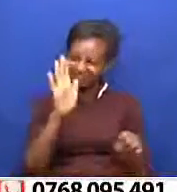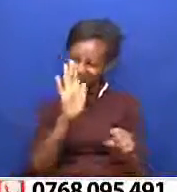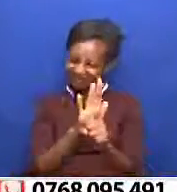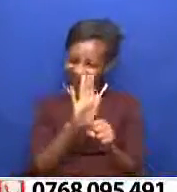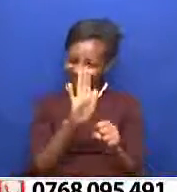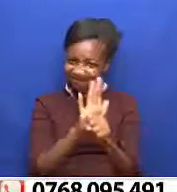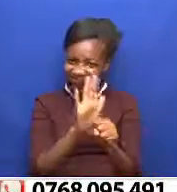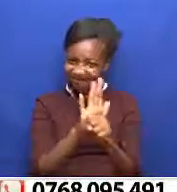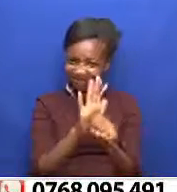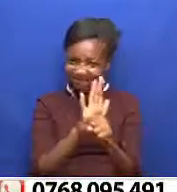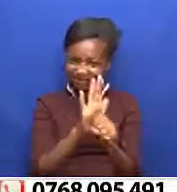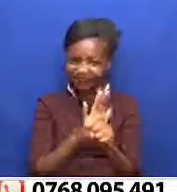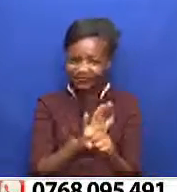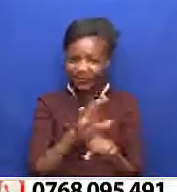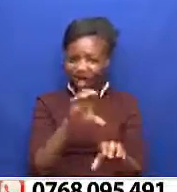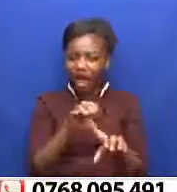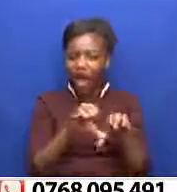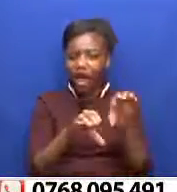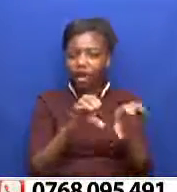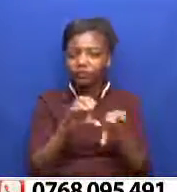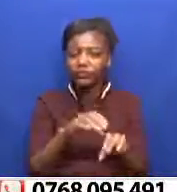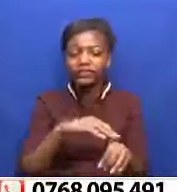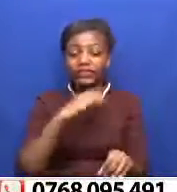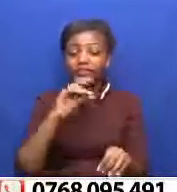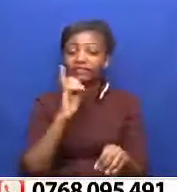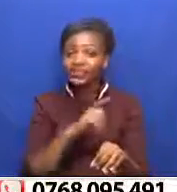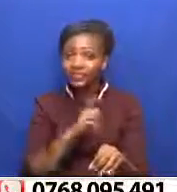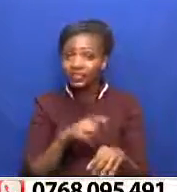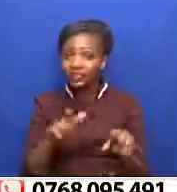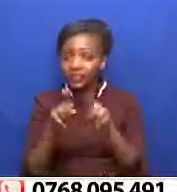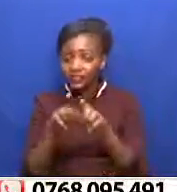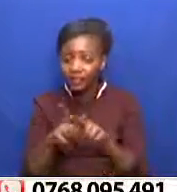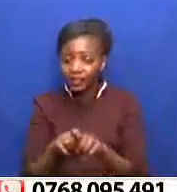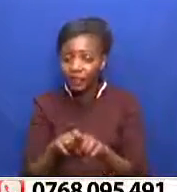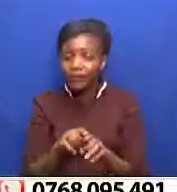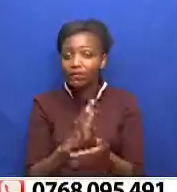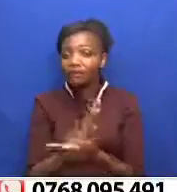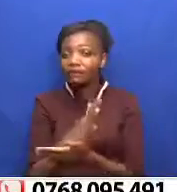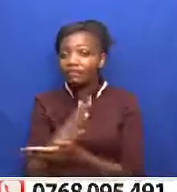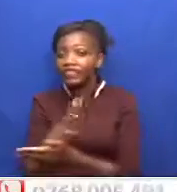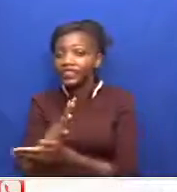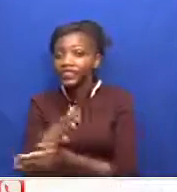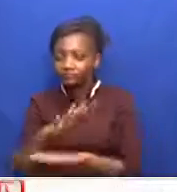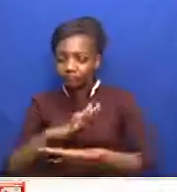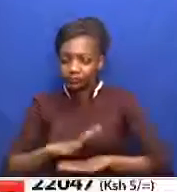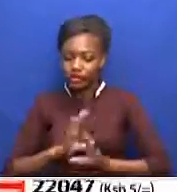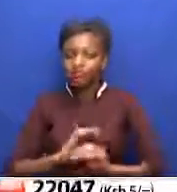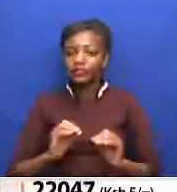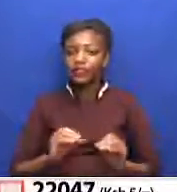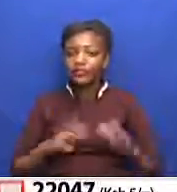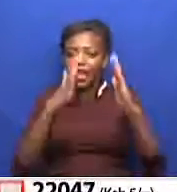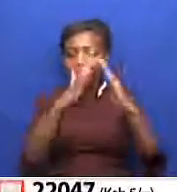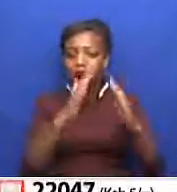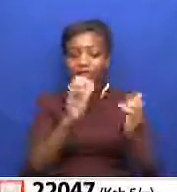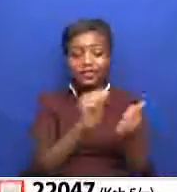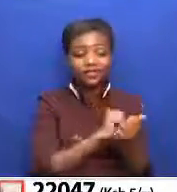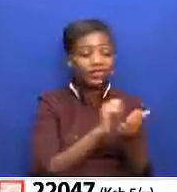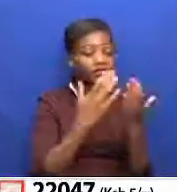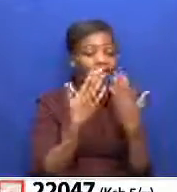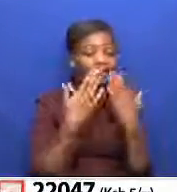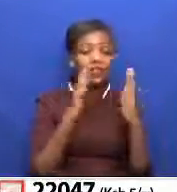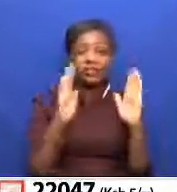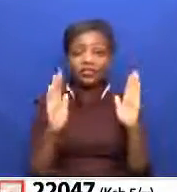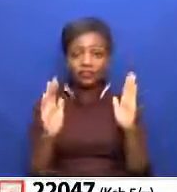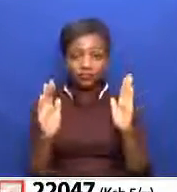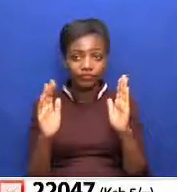Wale walipoteza wanyama pale wakakuja kwa samaki. Na maji imekuja kwa wingi, manyumba yao ikapomolewa na